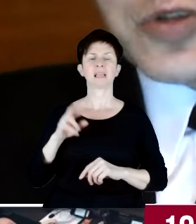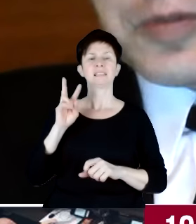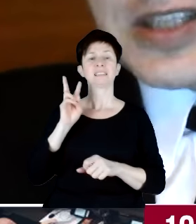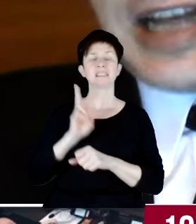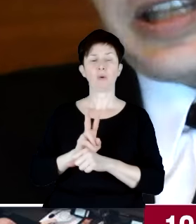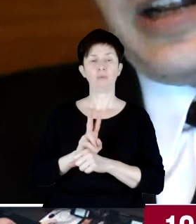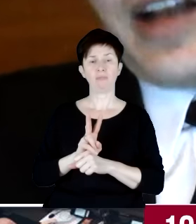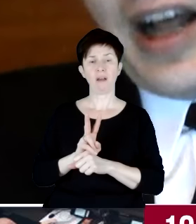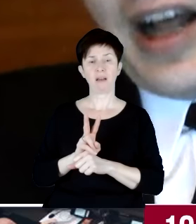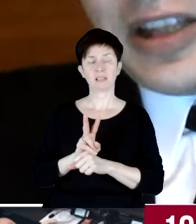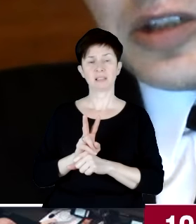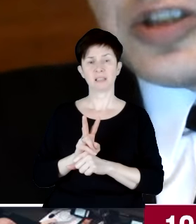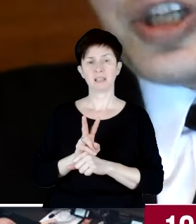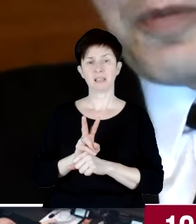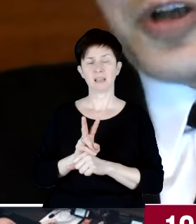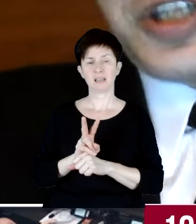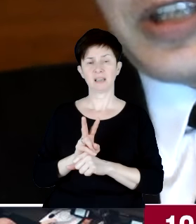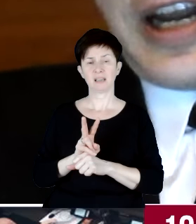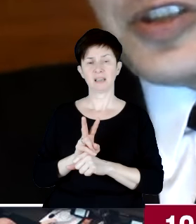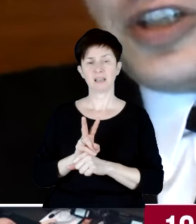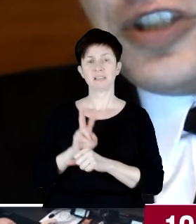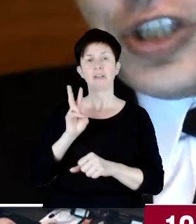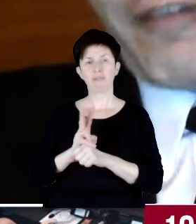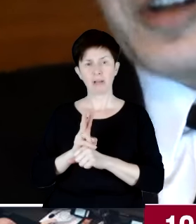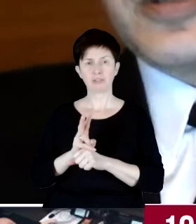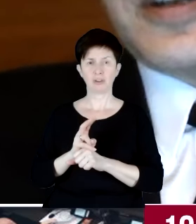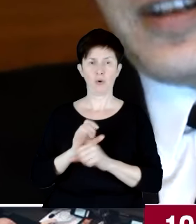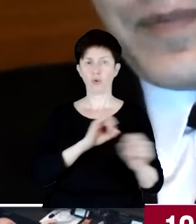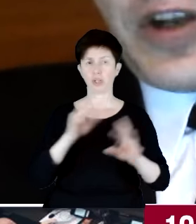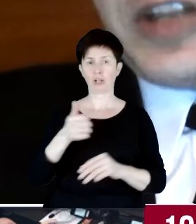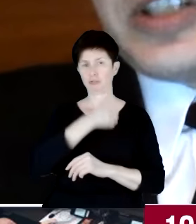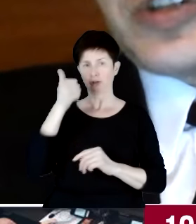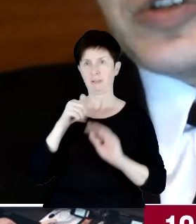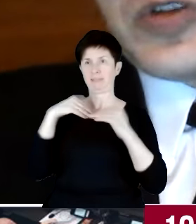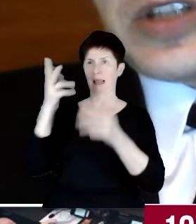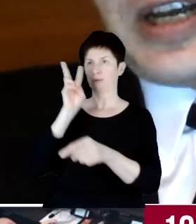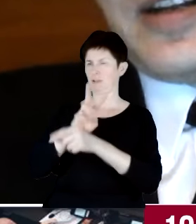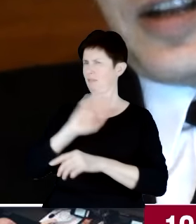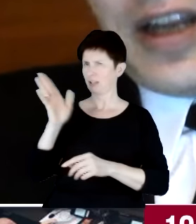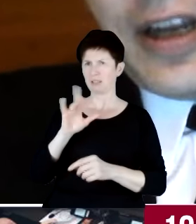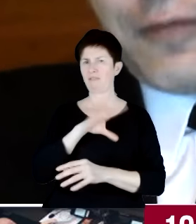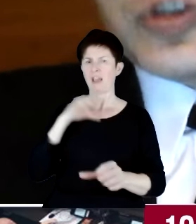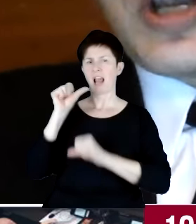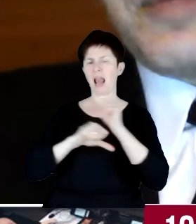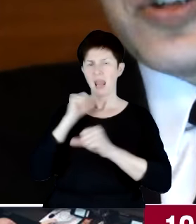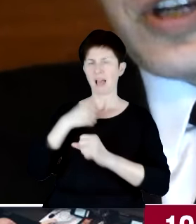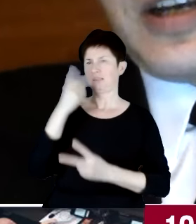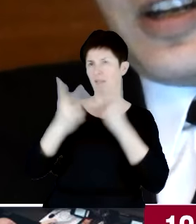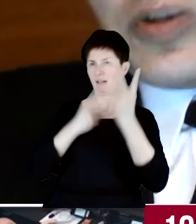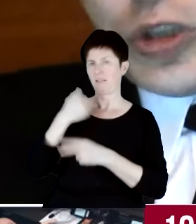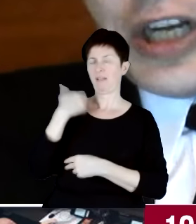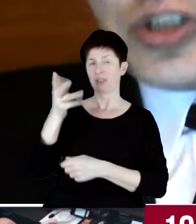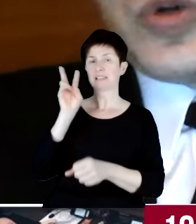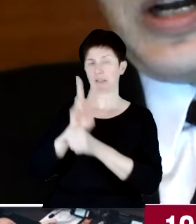nią się pracuje przez lata, a szybko się traci. I dzisiaj właśnie koalicja rządząca w dużej